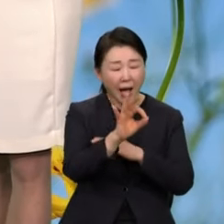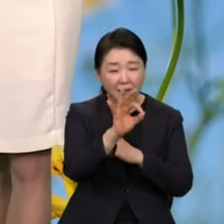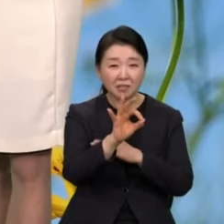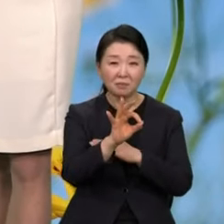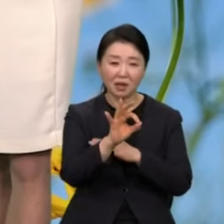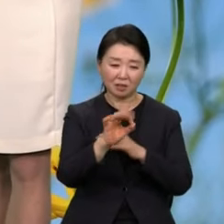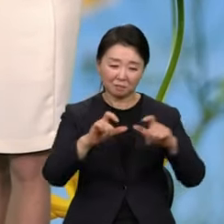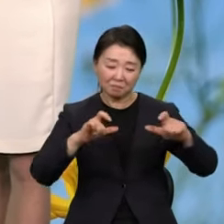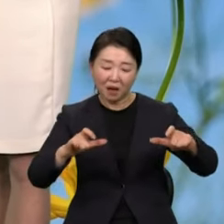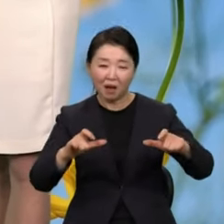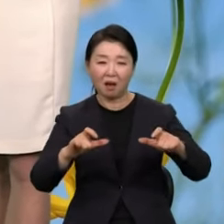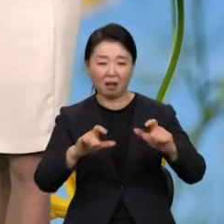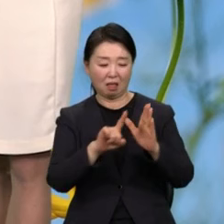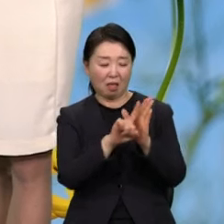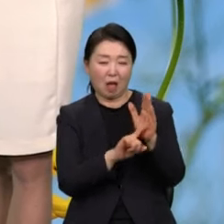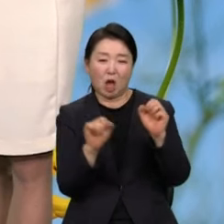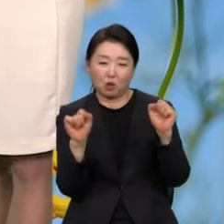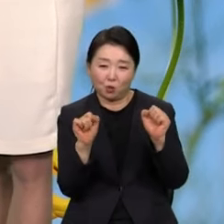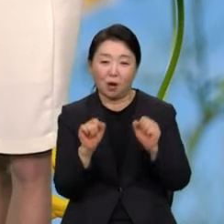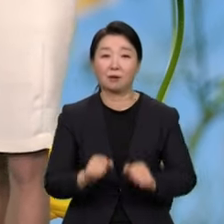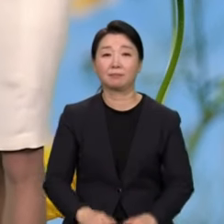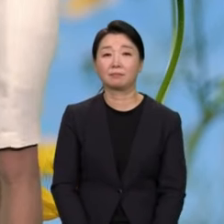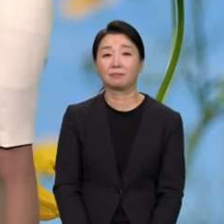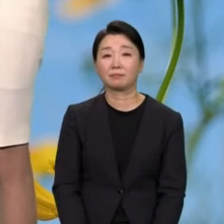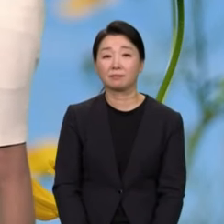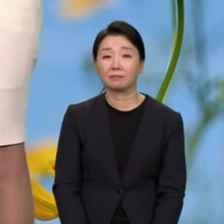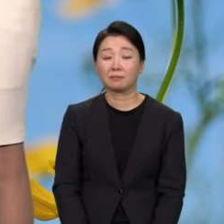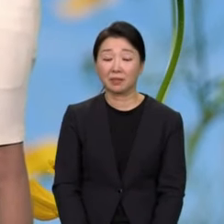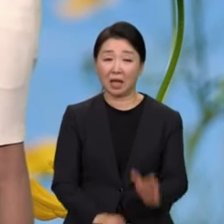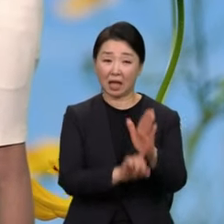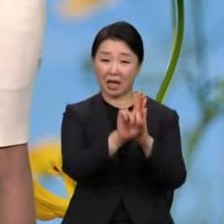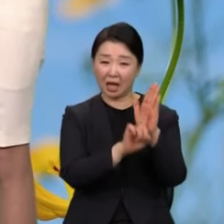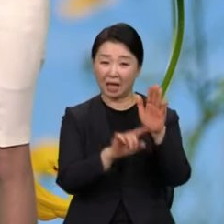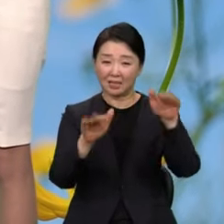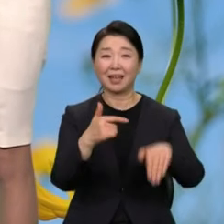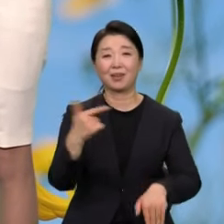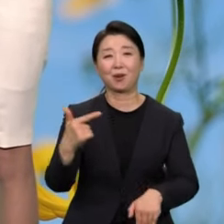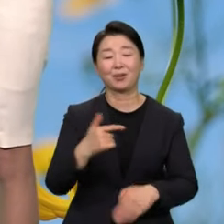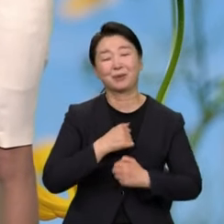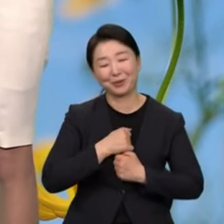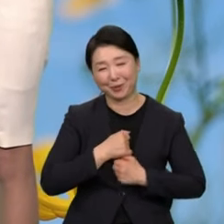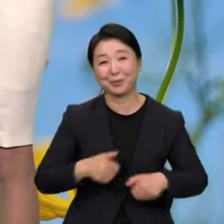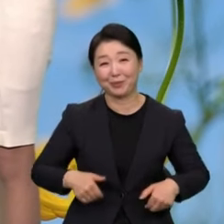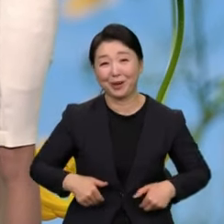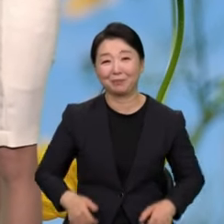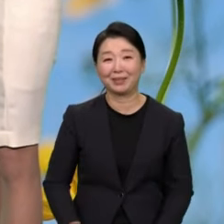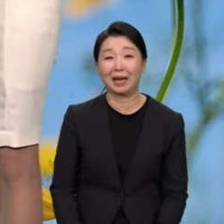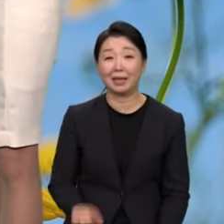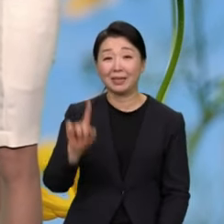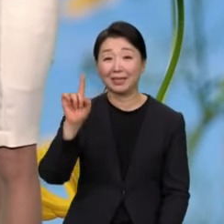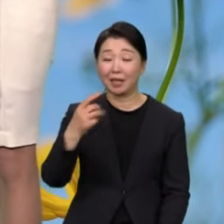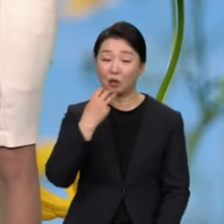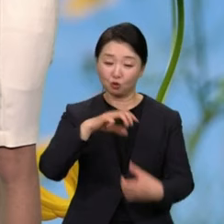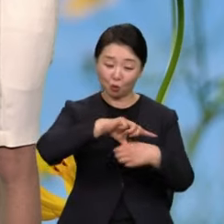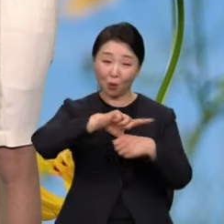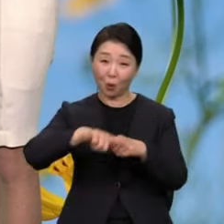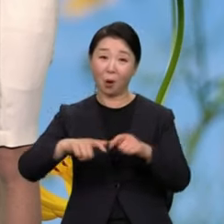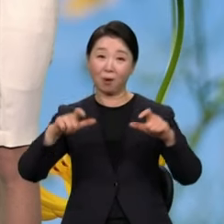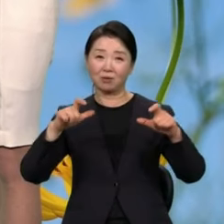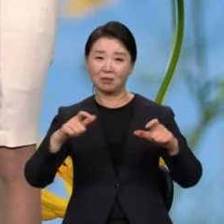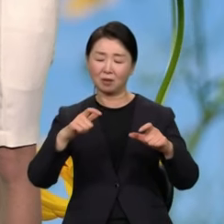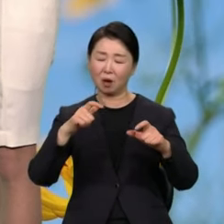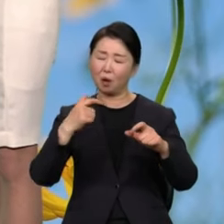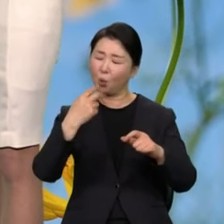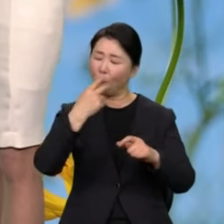내륙을 중심으로 영하권으로 떨어지는 곳이 있겠습니다. 크게 벌어지는 일교차에 대비하시는 게 좋겠고요. 또 내일은 수도권 지역의 공기가